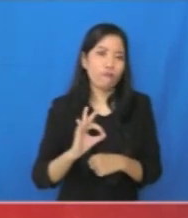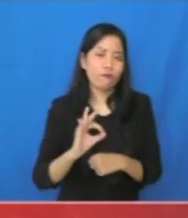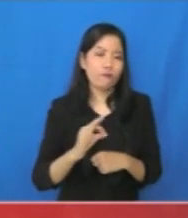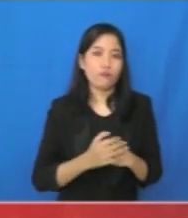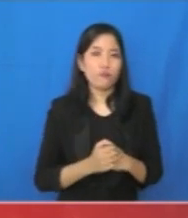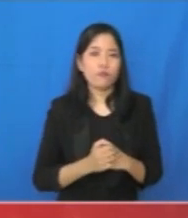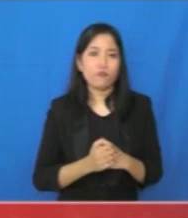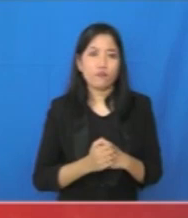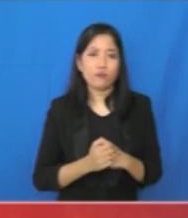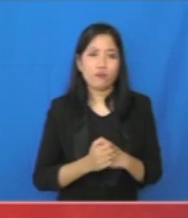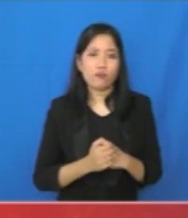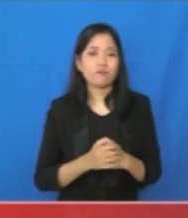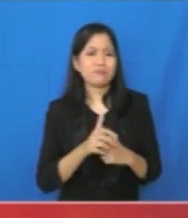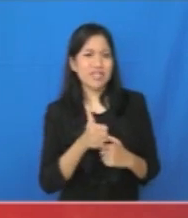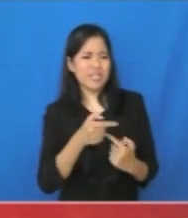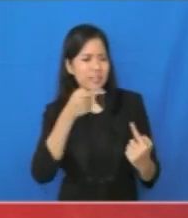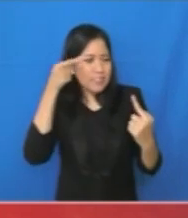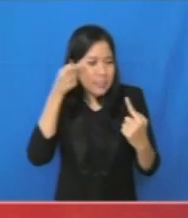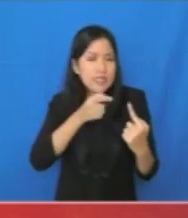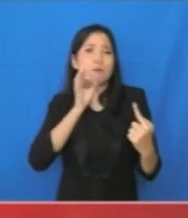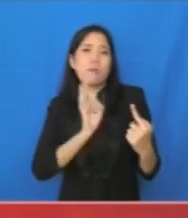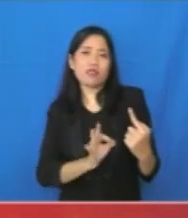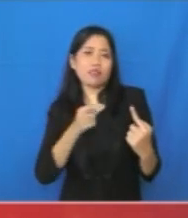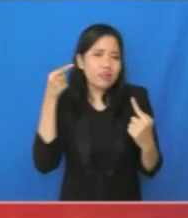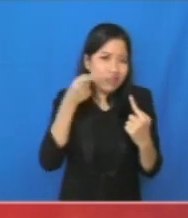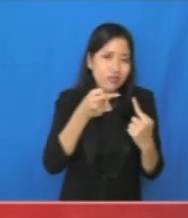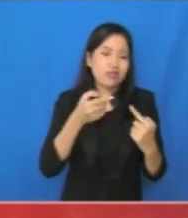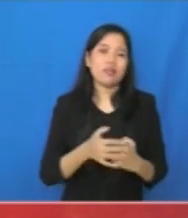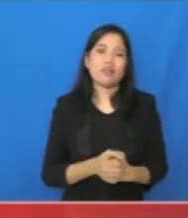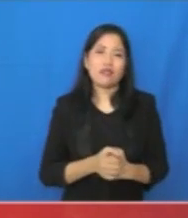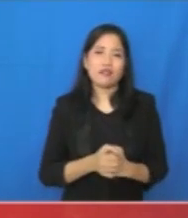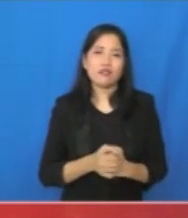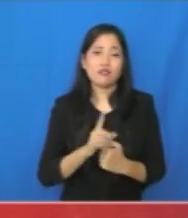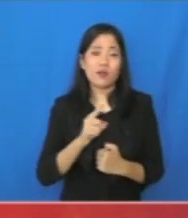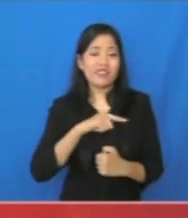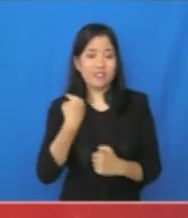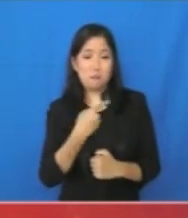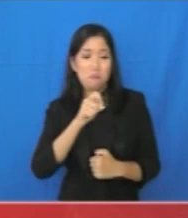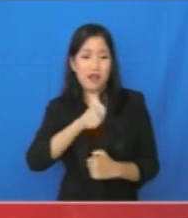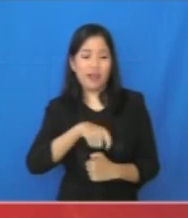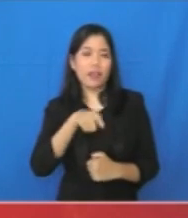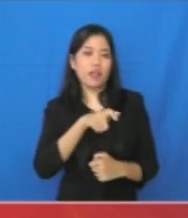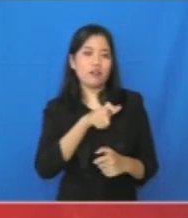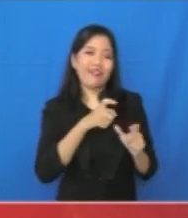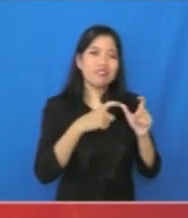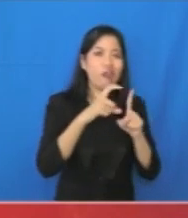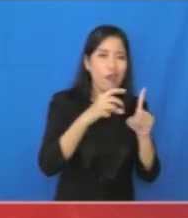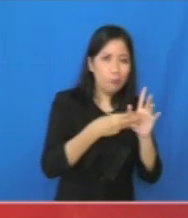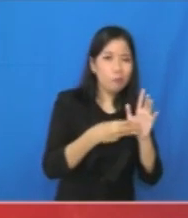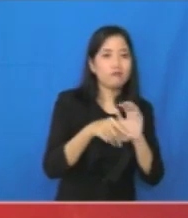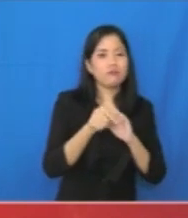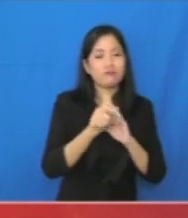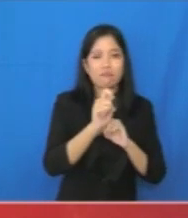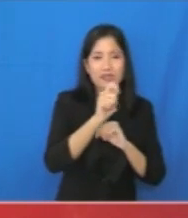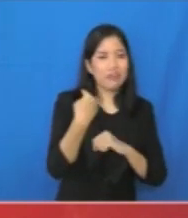dan tepat sasaran Pada saat kita menggunakan sumber daya yang kita miliki